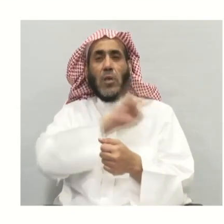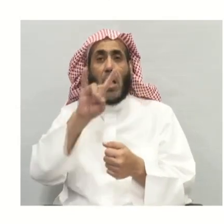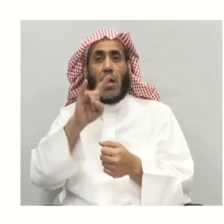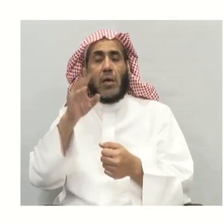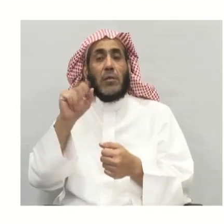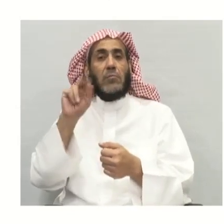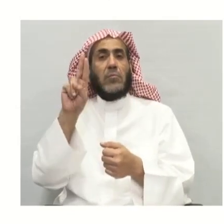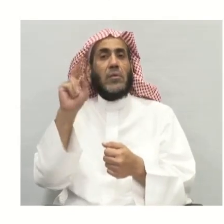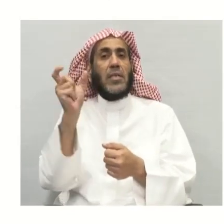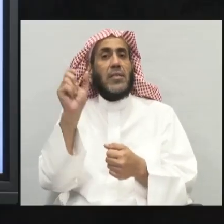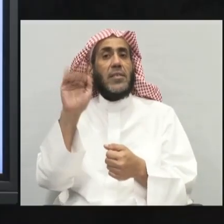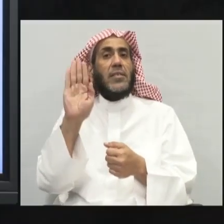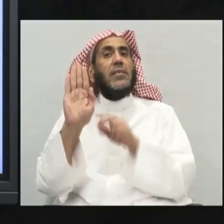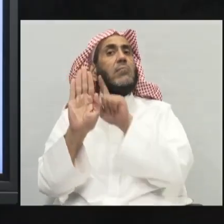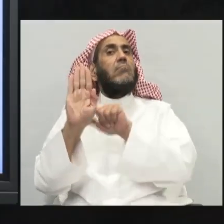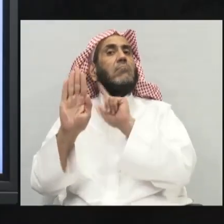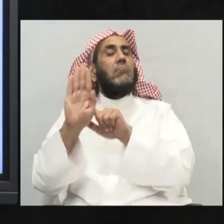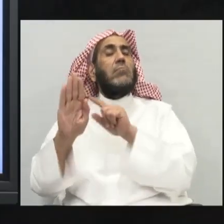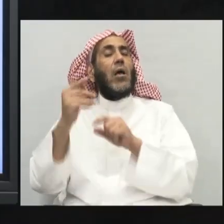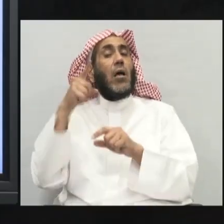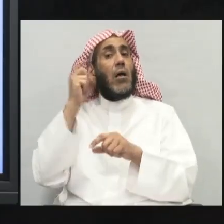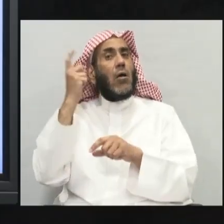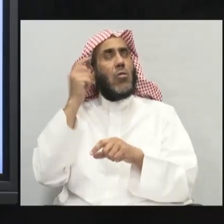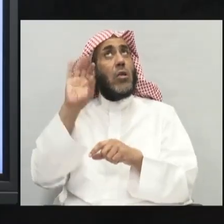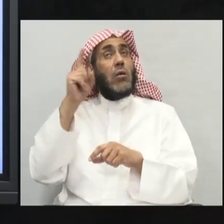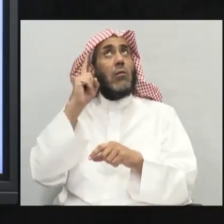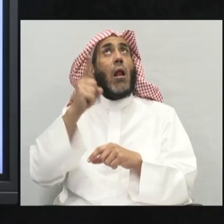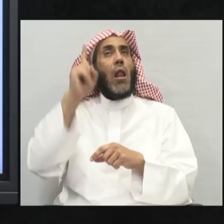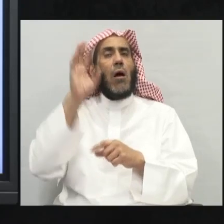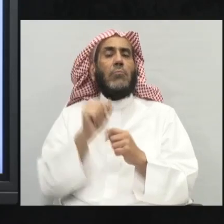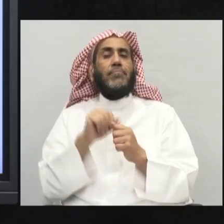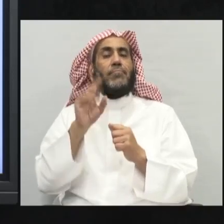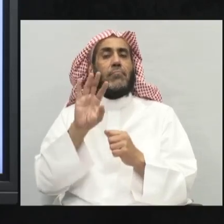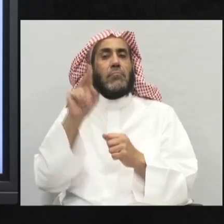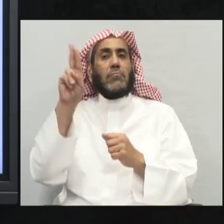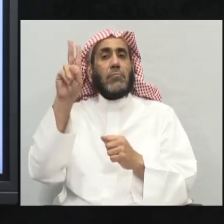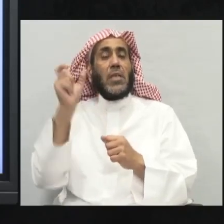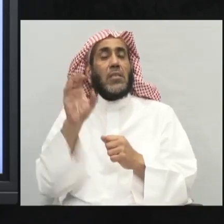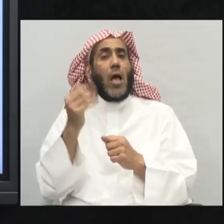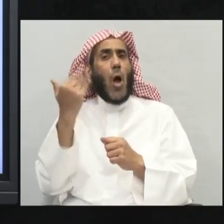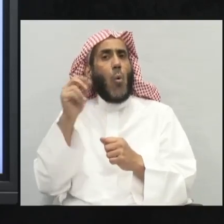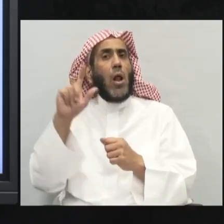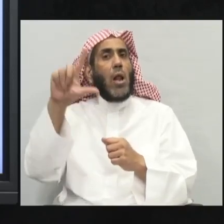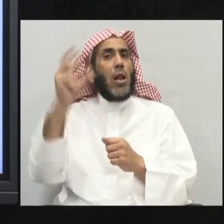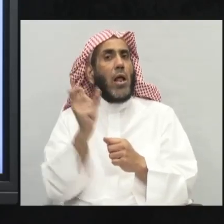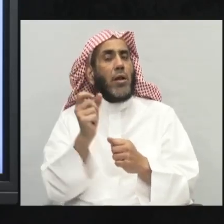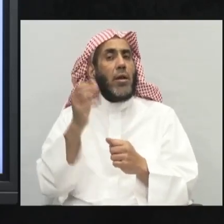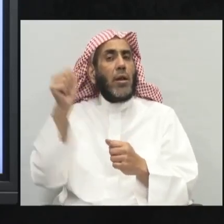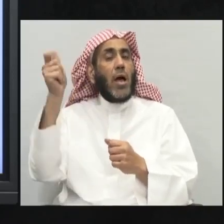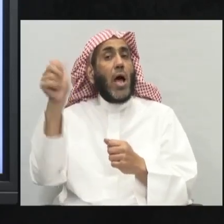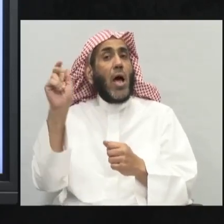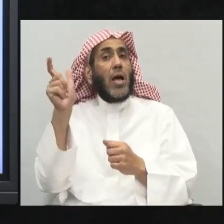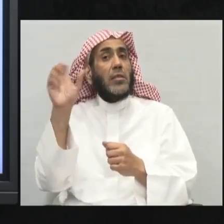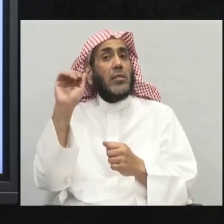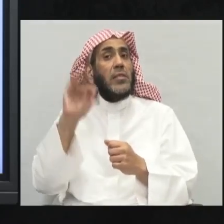تنسى ذكر الله اذكر المثال السابق عندما قلنا لن انسى الموعد الالف